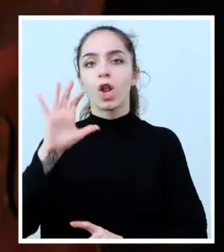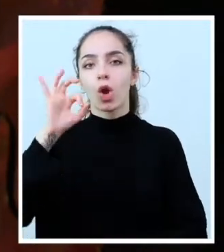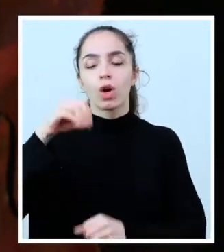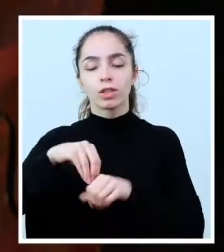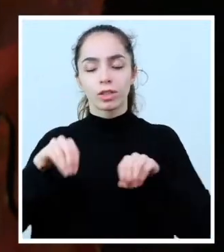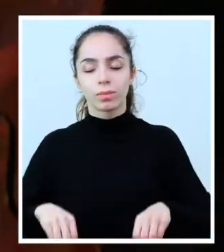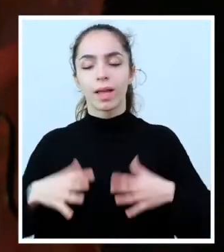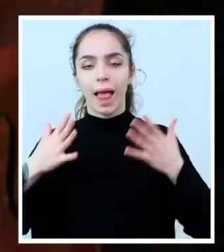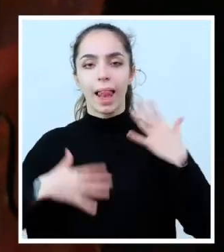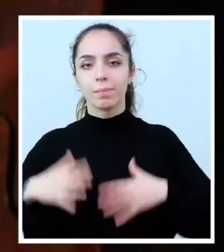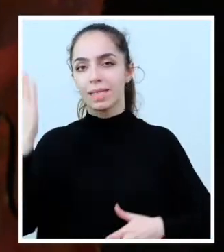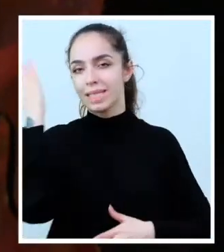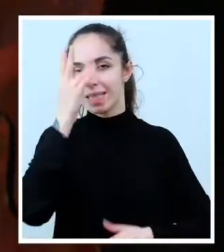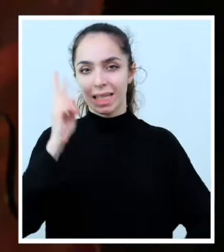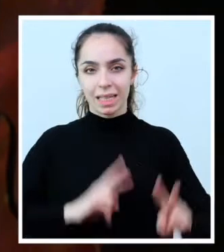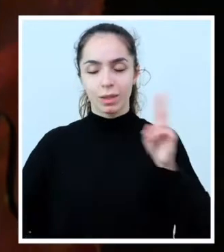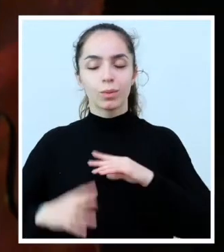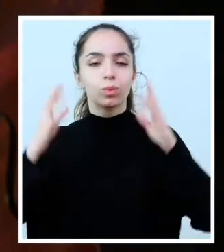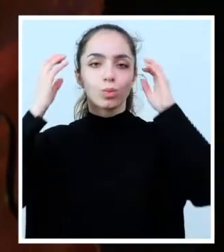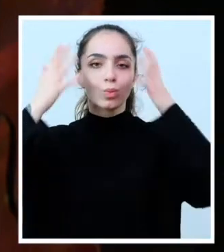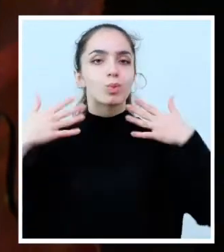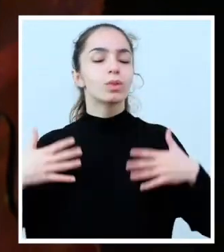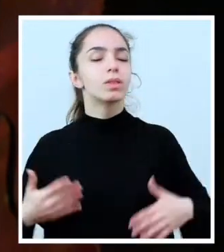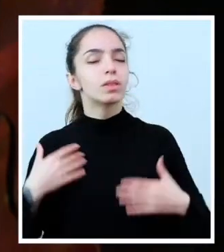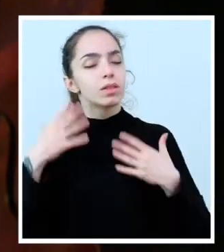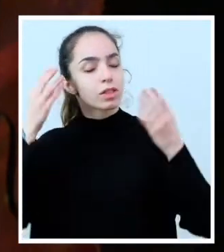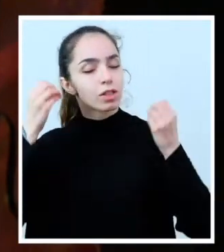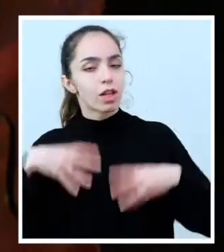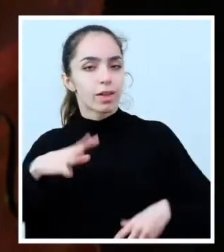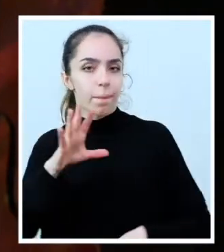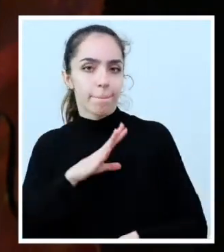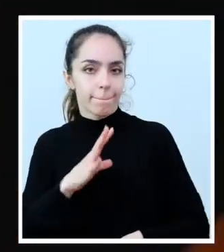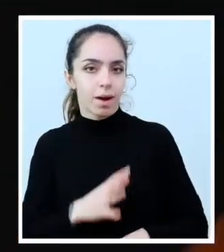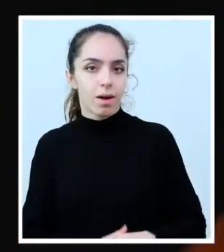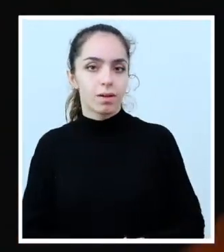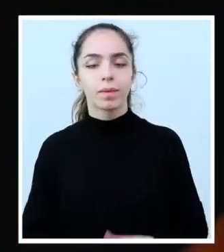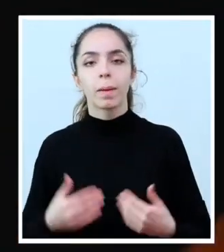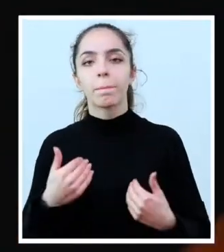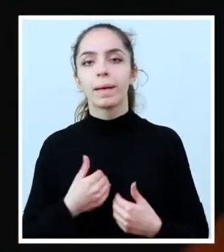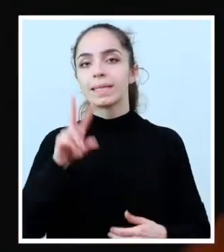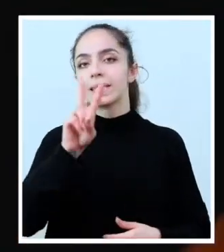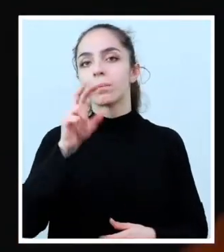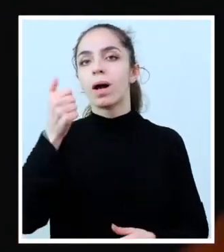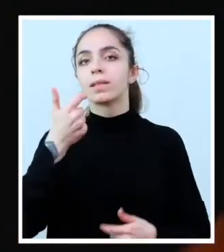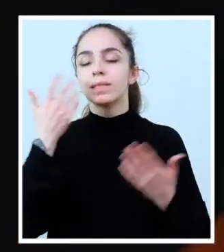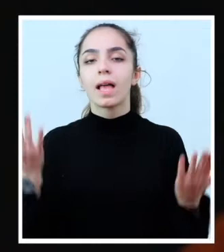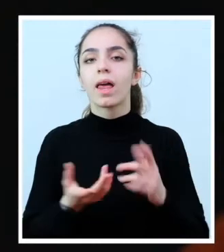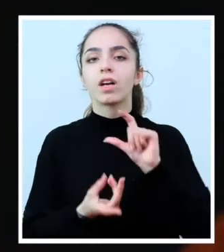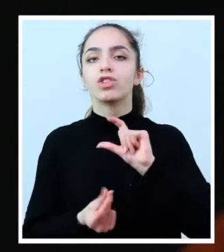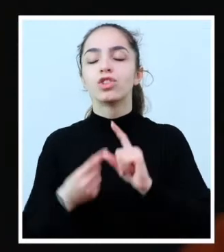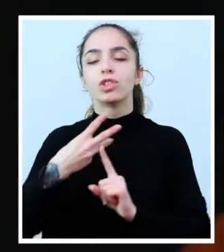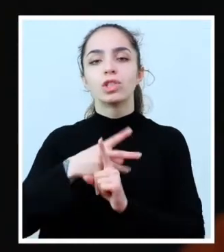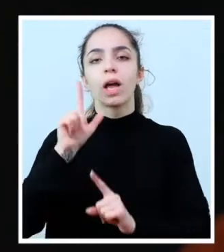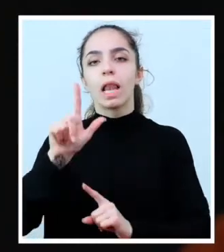sanatçısıyım. Üzerimde uzun siyah bir kıyafet, uzun dalgalı saçlarım var. Ben 26 senedir çello